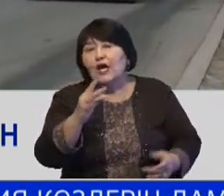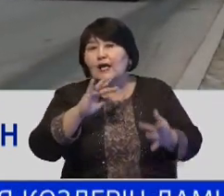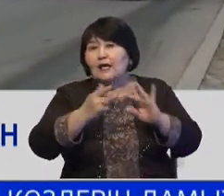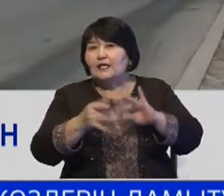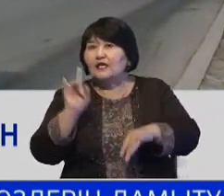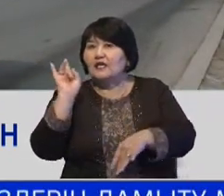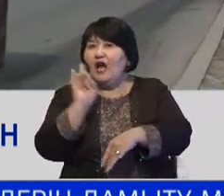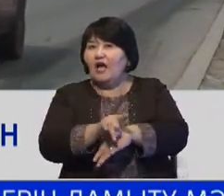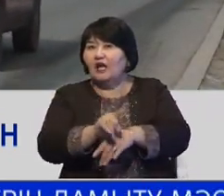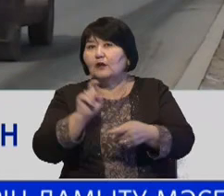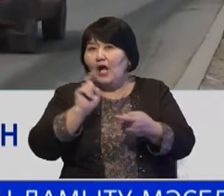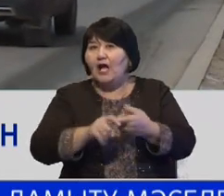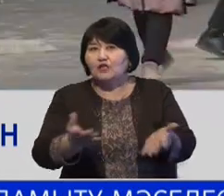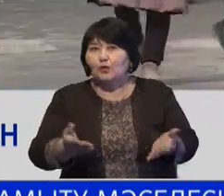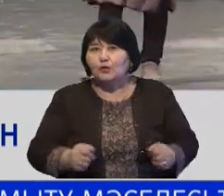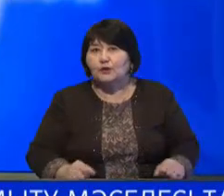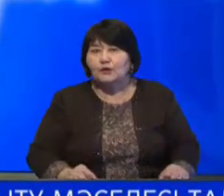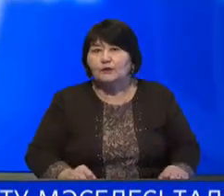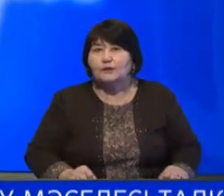интернет алаяқтыққа қатысты болып отыр.